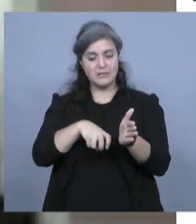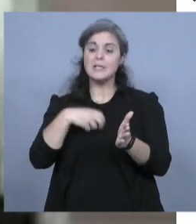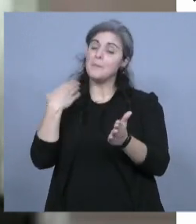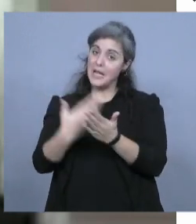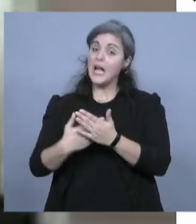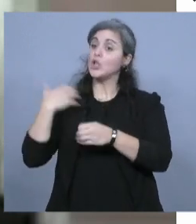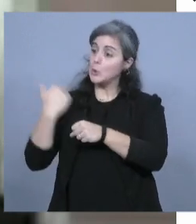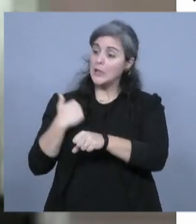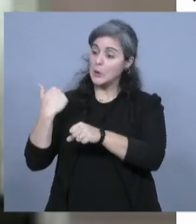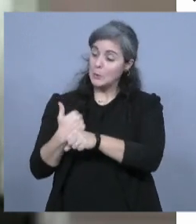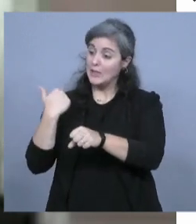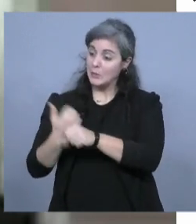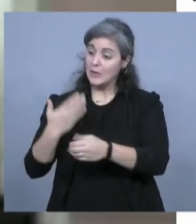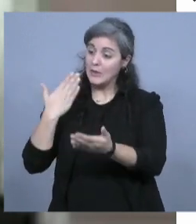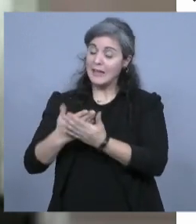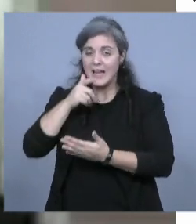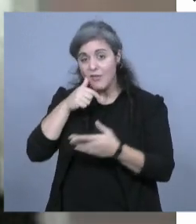respecter les objectifs climatiques.